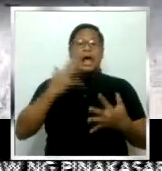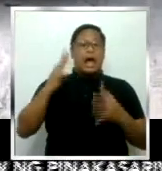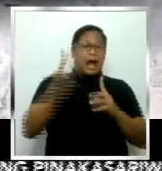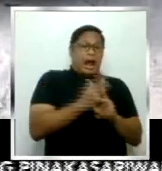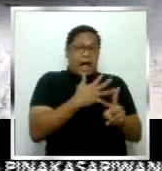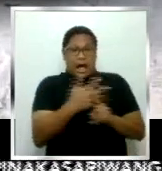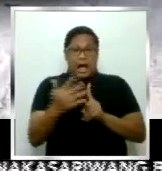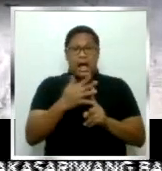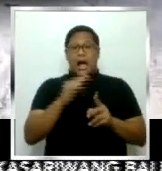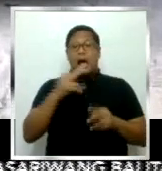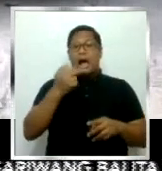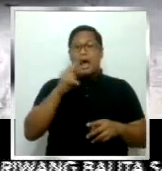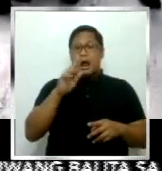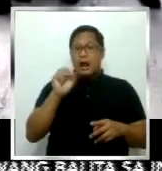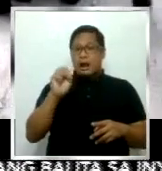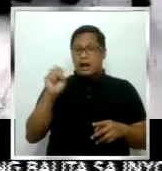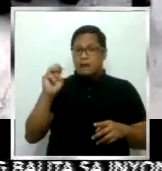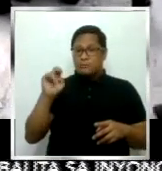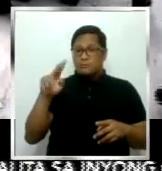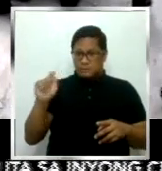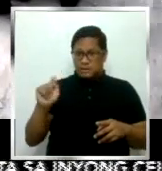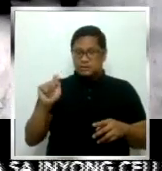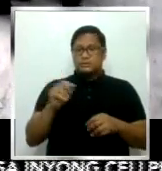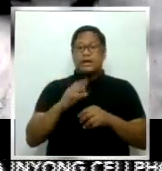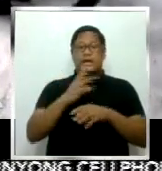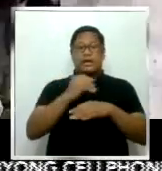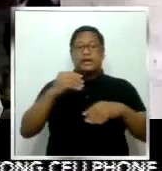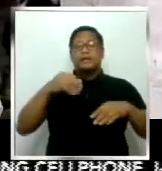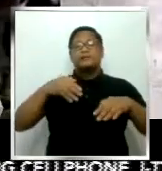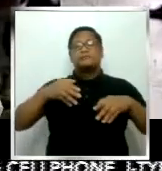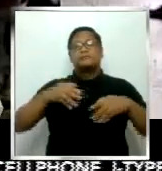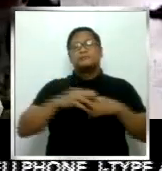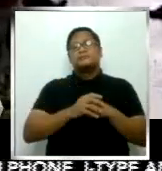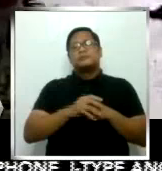Sinas at mga kasama nito. Takot daw